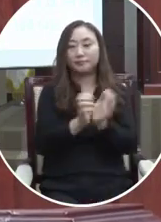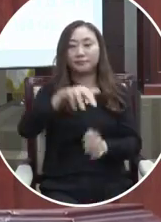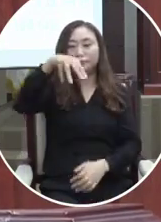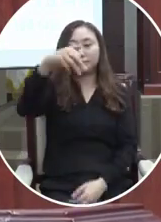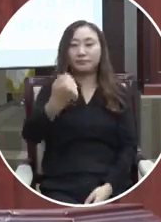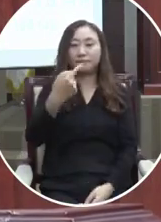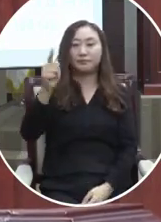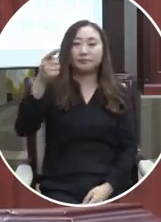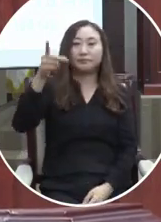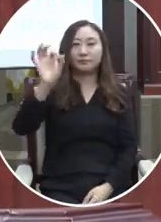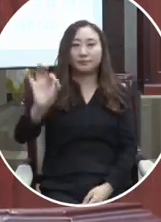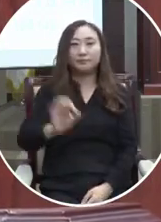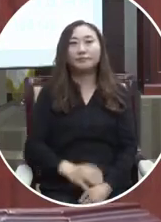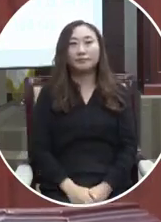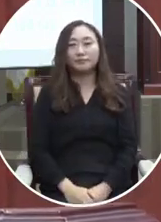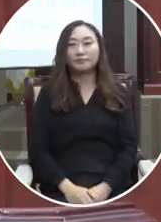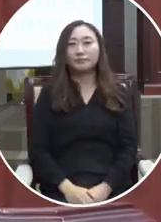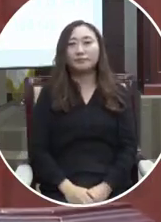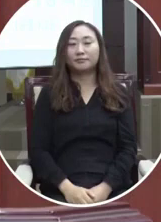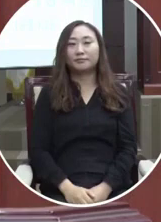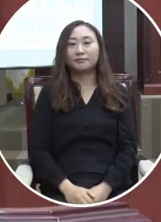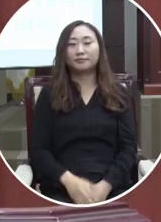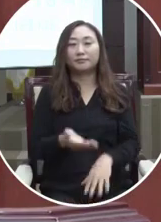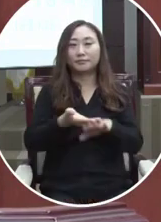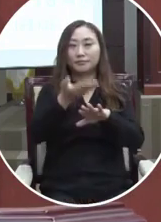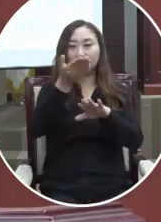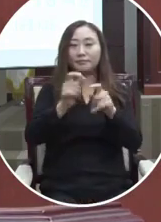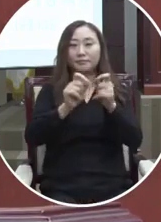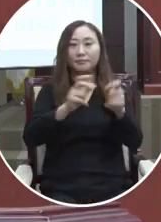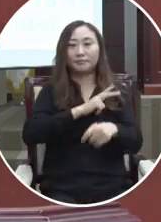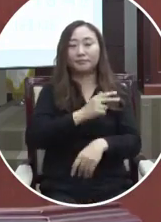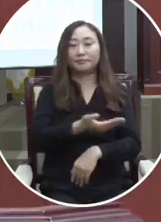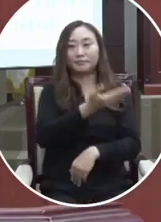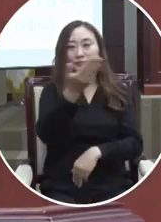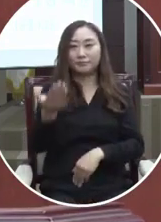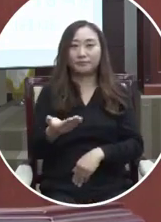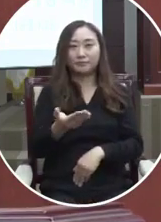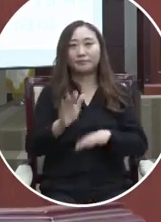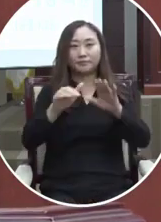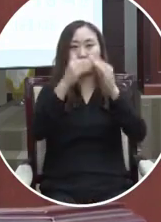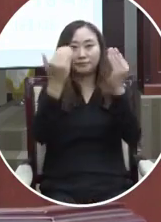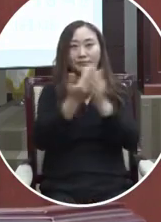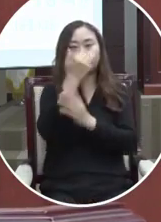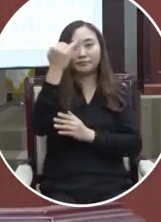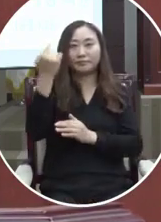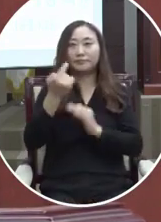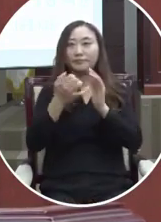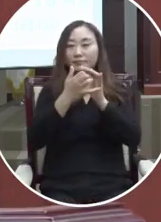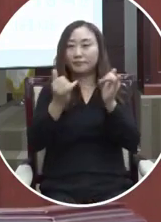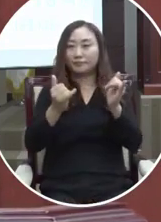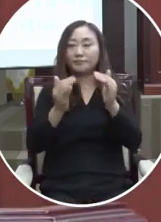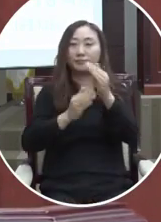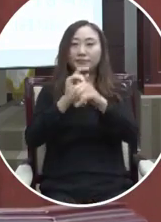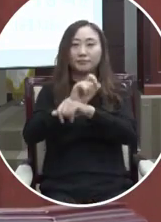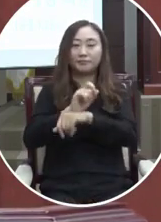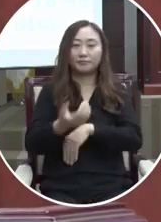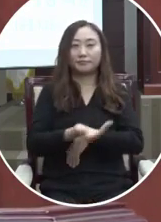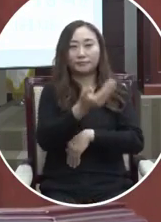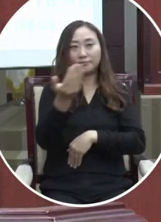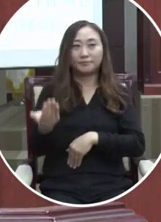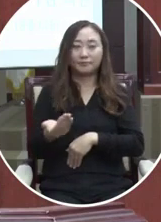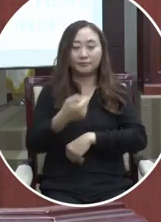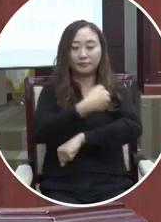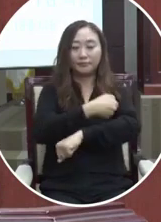최나영 의원입니다 김준성 의장님과 선배 동료의원 여러분 모든 언론인 여러분들과 공무원